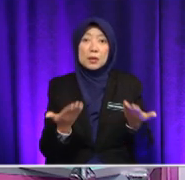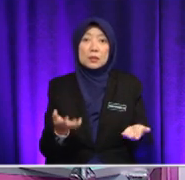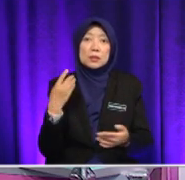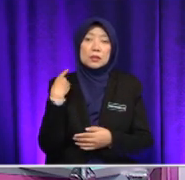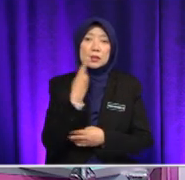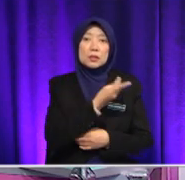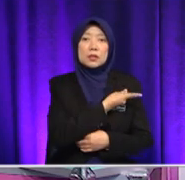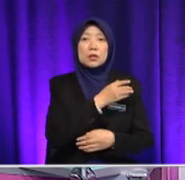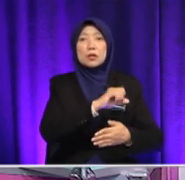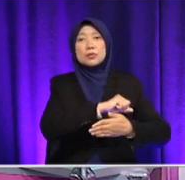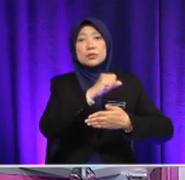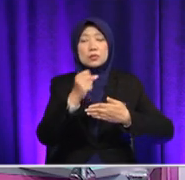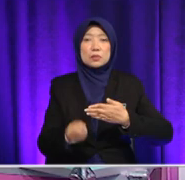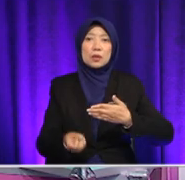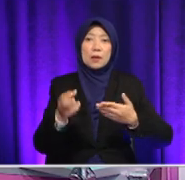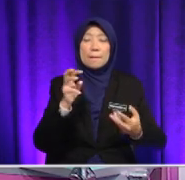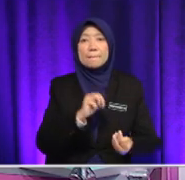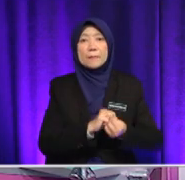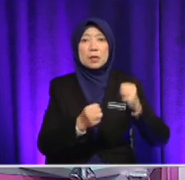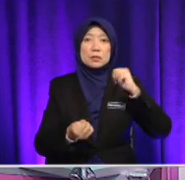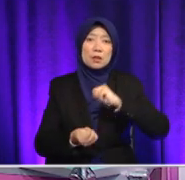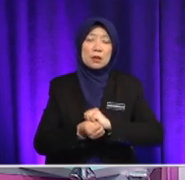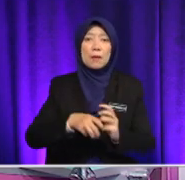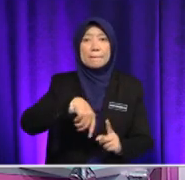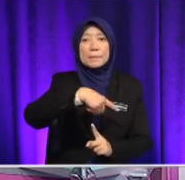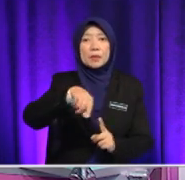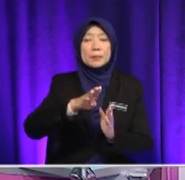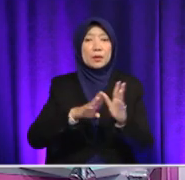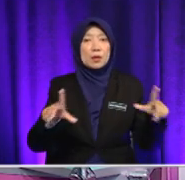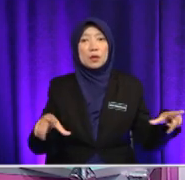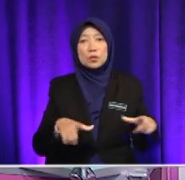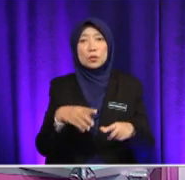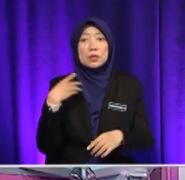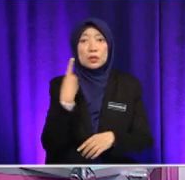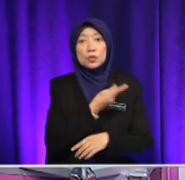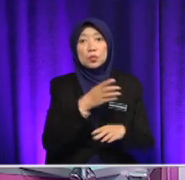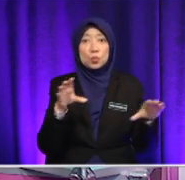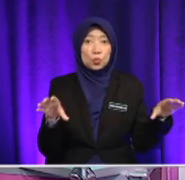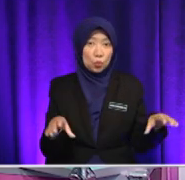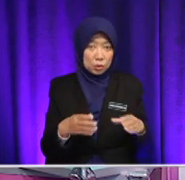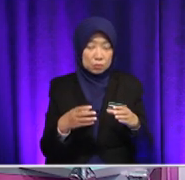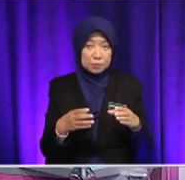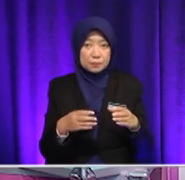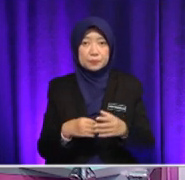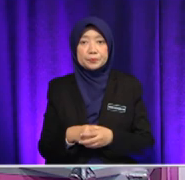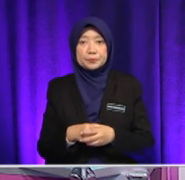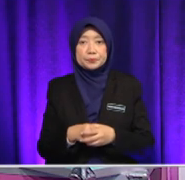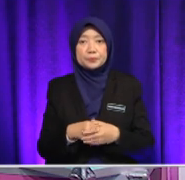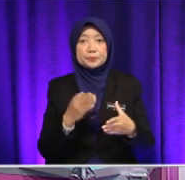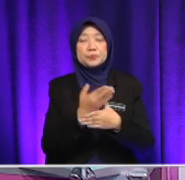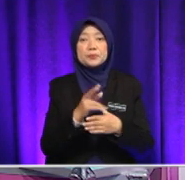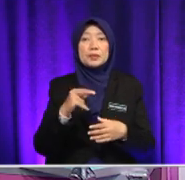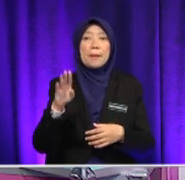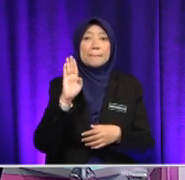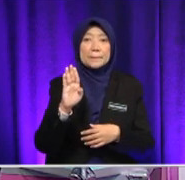selesaikan masalah beda pelakunya ee benda yang kita buat aduh oke bahagia lebih kepada ee